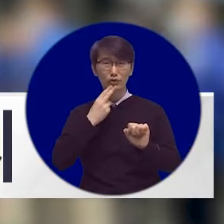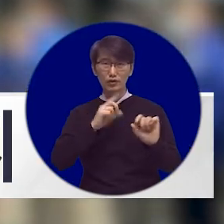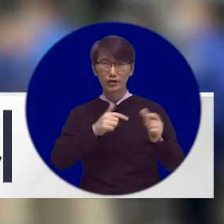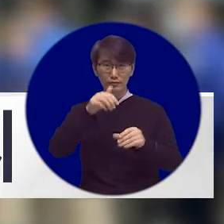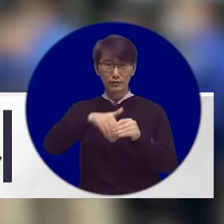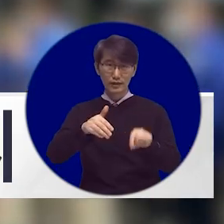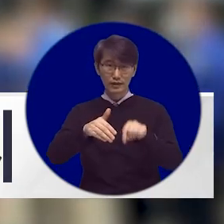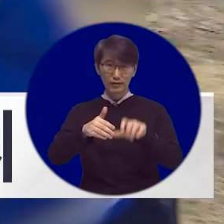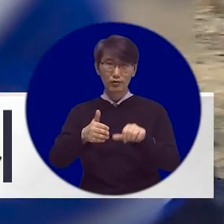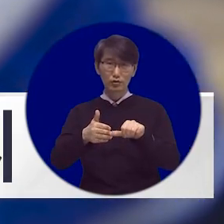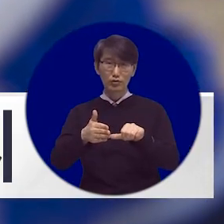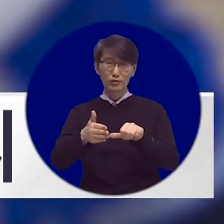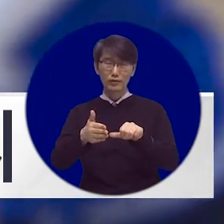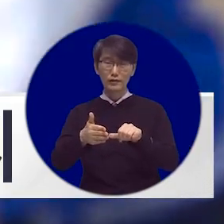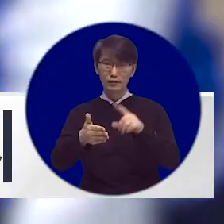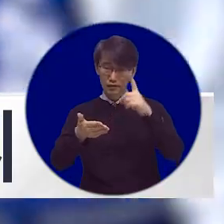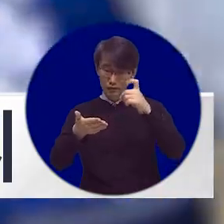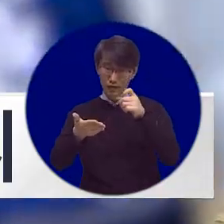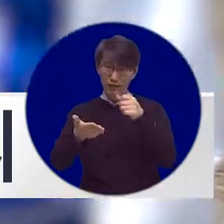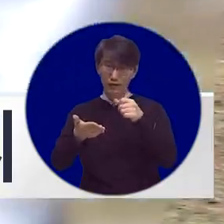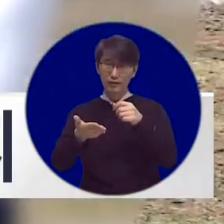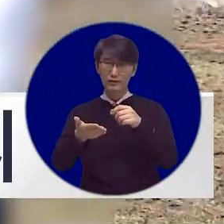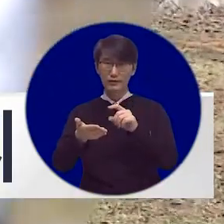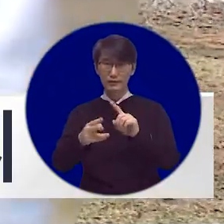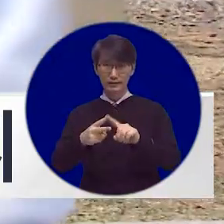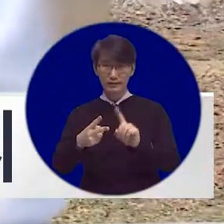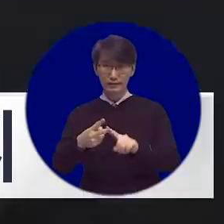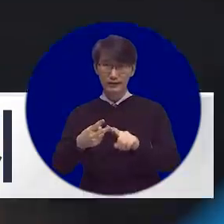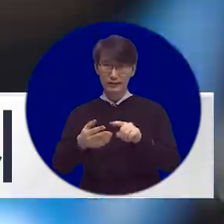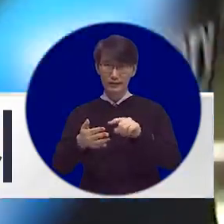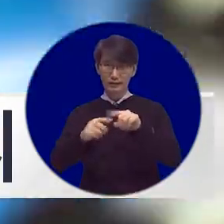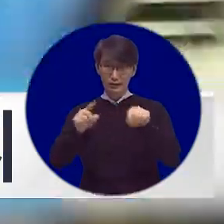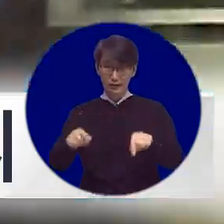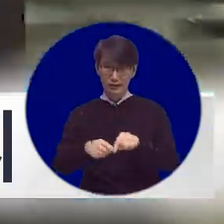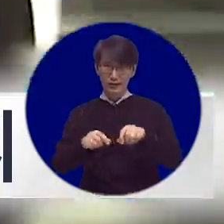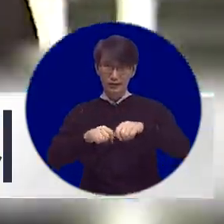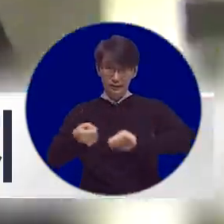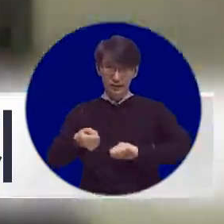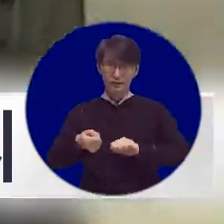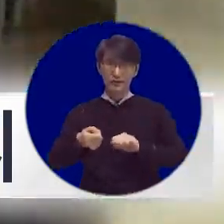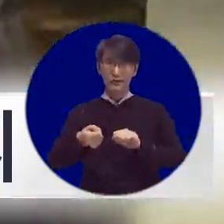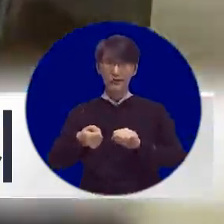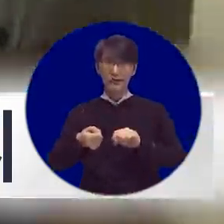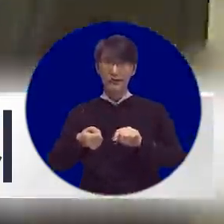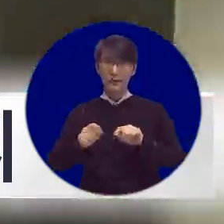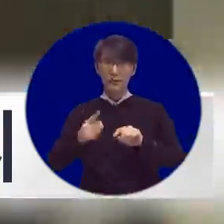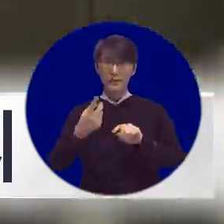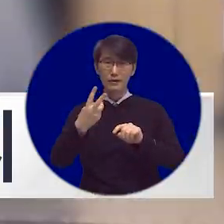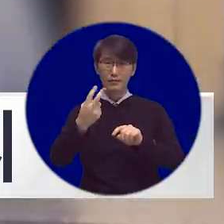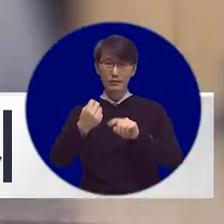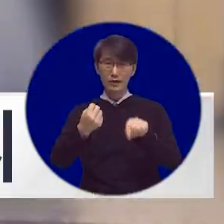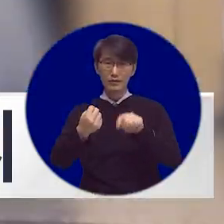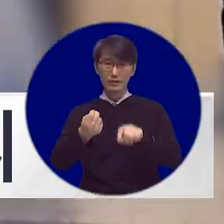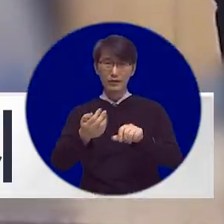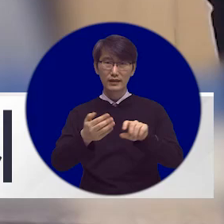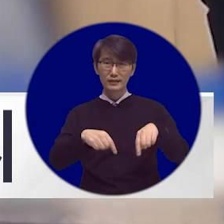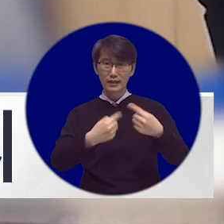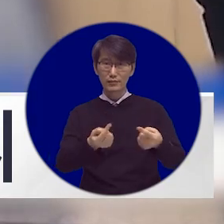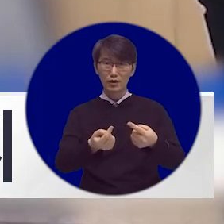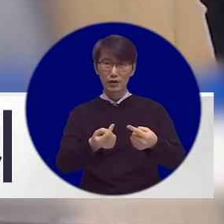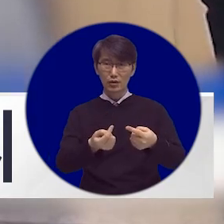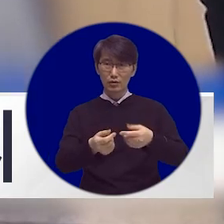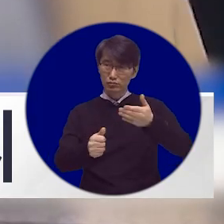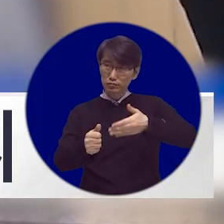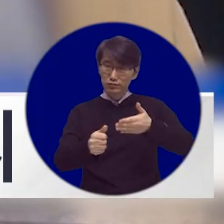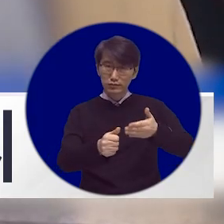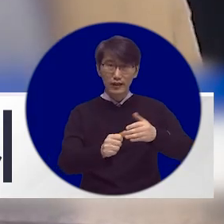기표소 안에서 투표지를 촬영하거나 투표용지나 투표지를 훼손하거나 투표소 100m 안에서 투표 참여 권유